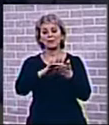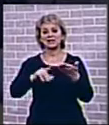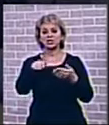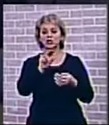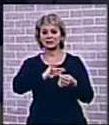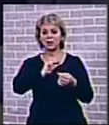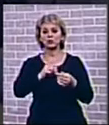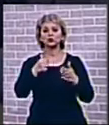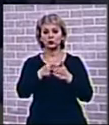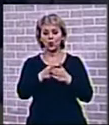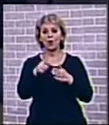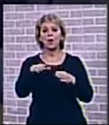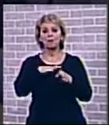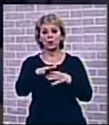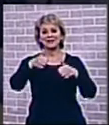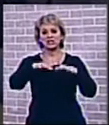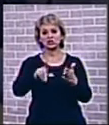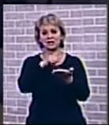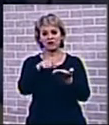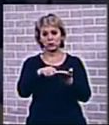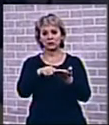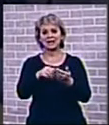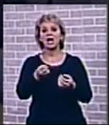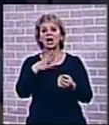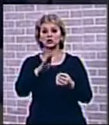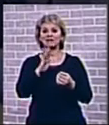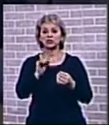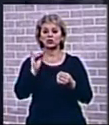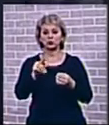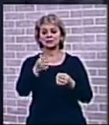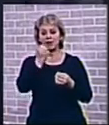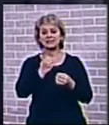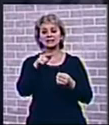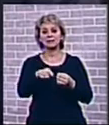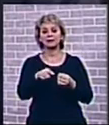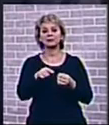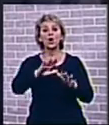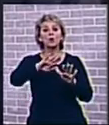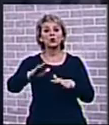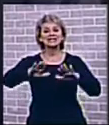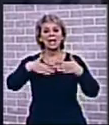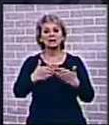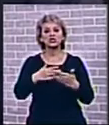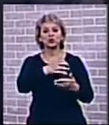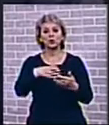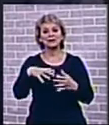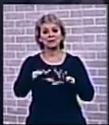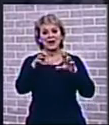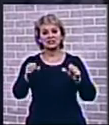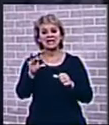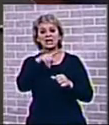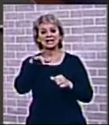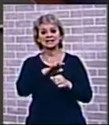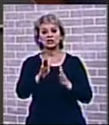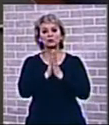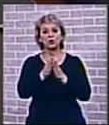продолжать работать до полного решения вопроса. Хорошо, Василий Ильич, спасибо. После обращения губернатора к правительству